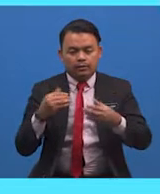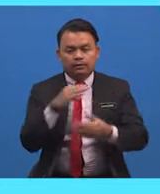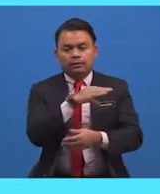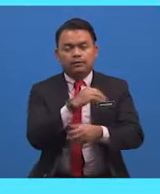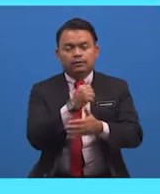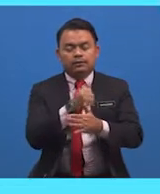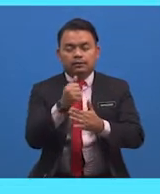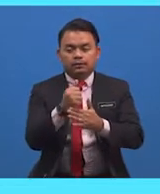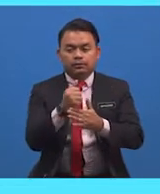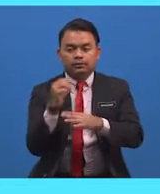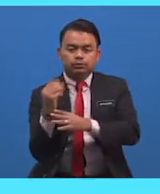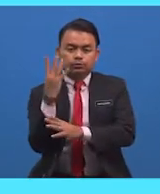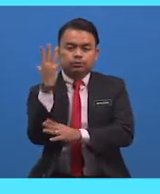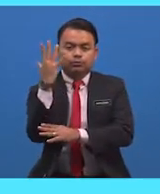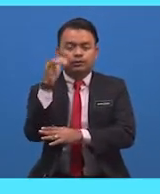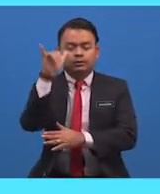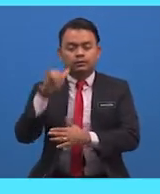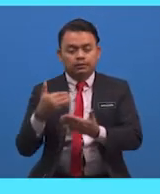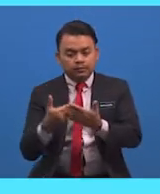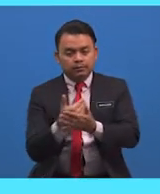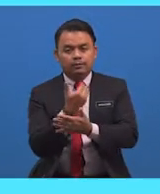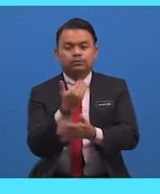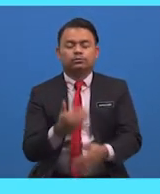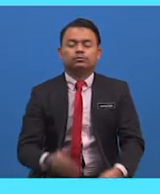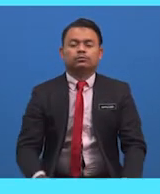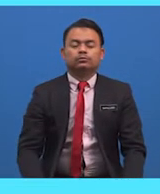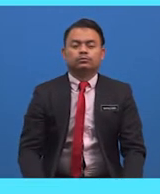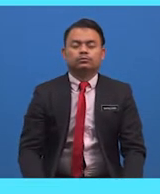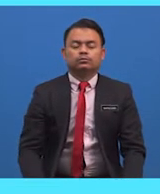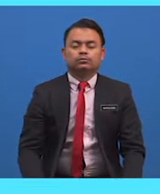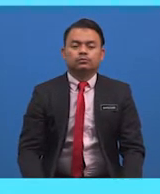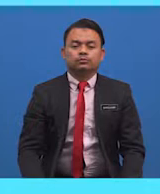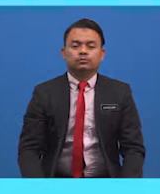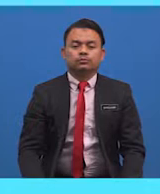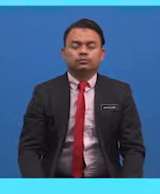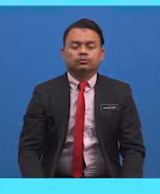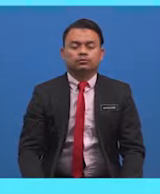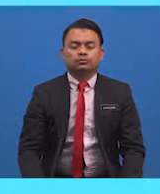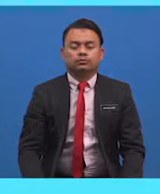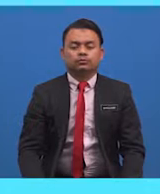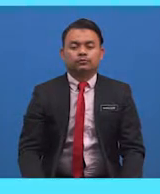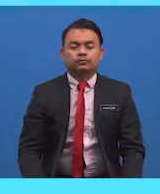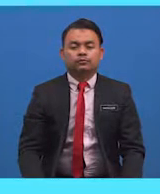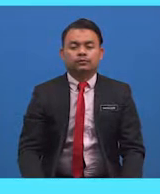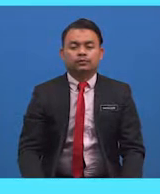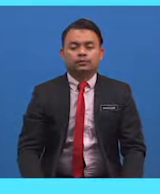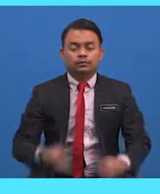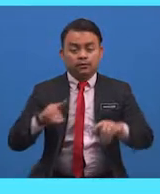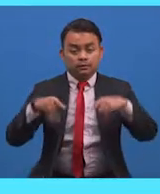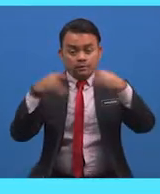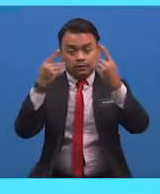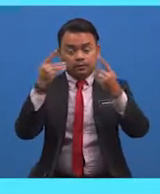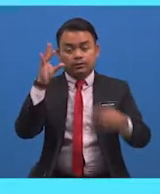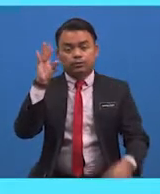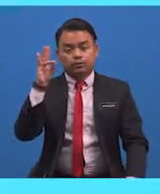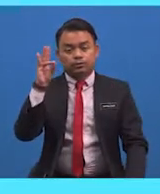spesies flora dan fauna yang baru seperti lumut dan plankton. Kesan ketujuh dan terakhir